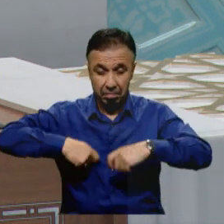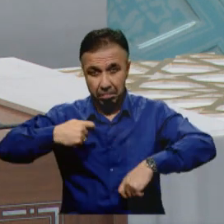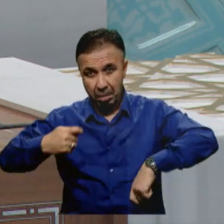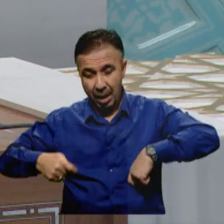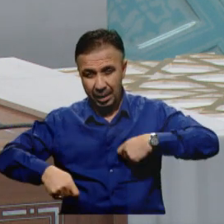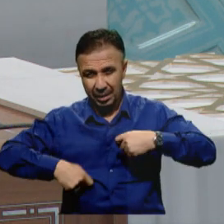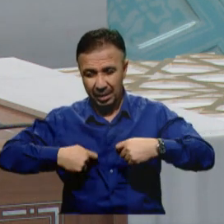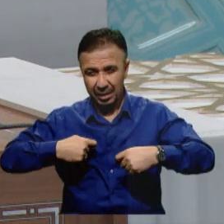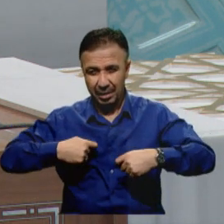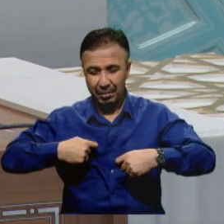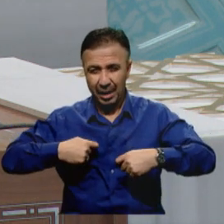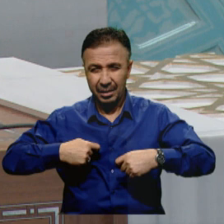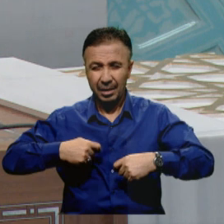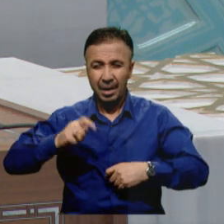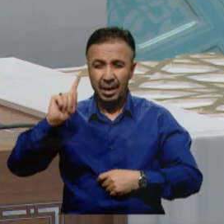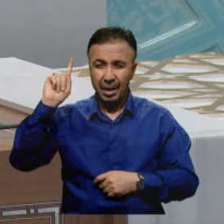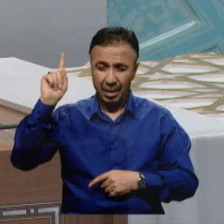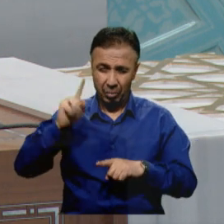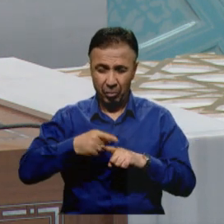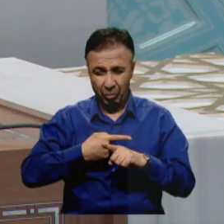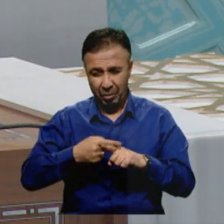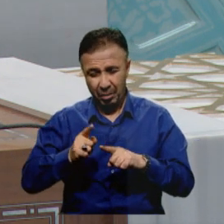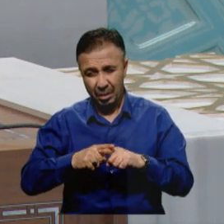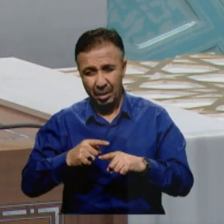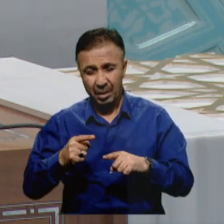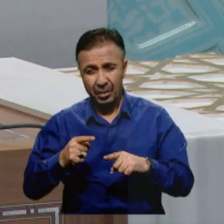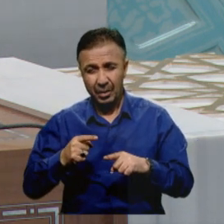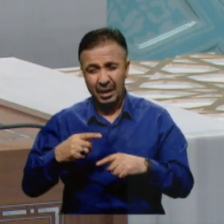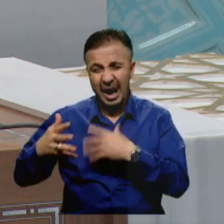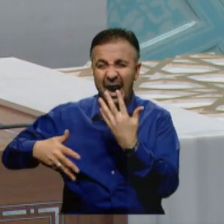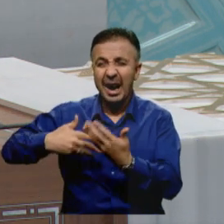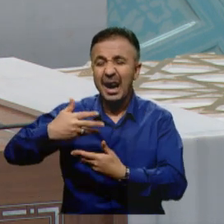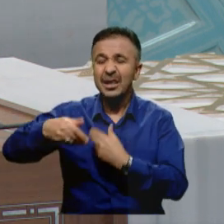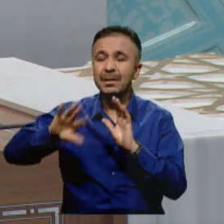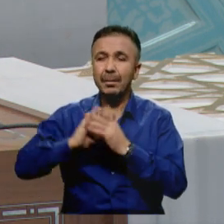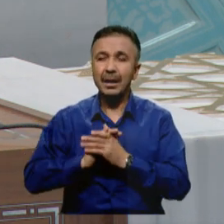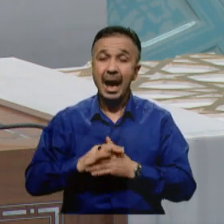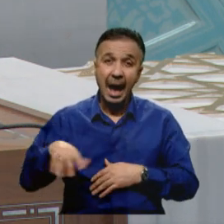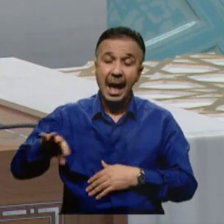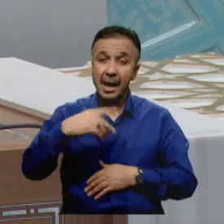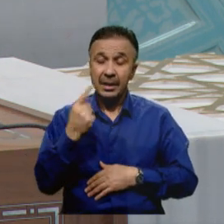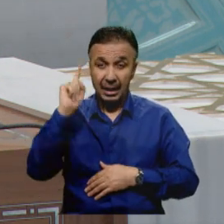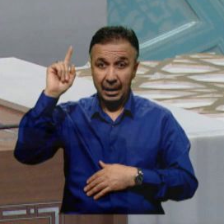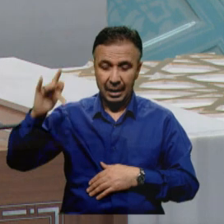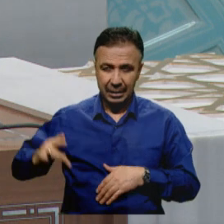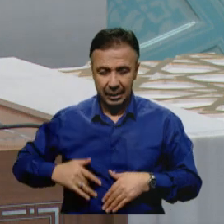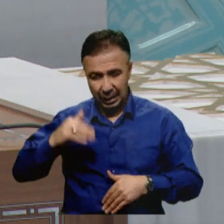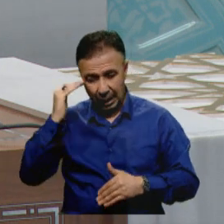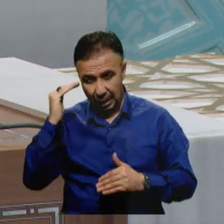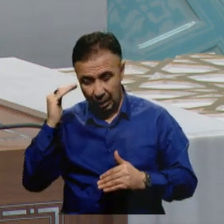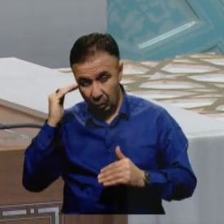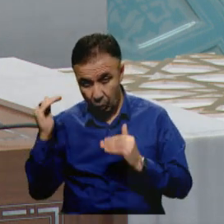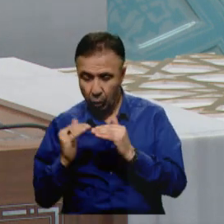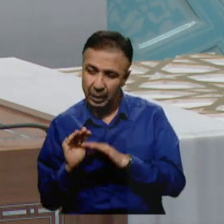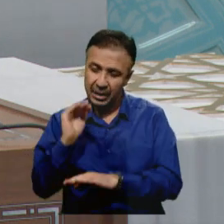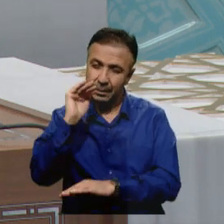batıl ideolojileri, şirki, hurafeleri karıştırmamak ve her şeyde Allah'ın rızasını esas almak. Bir ayet-i